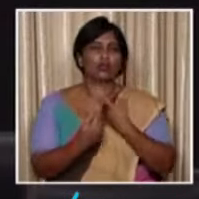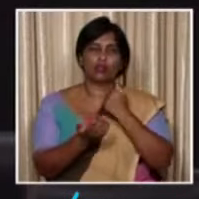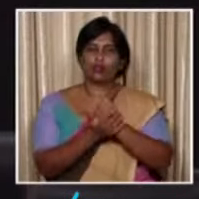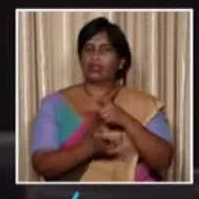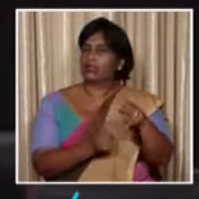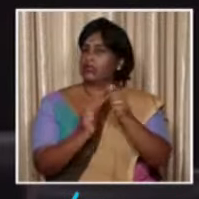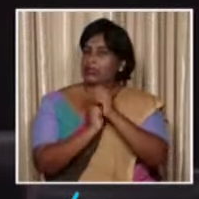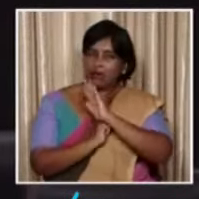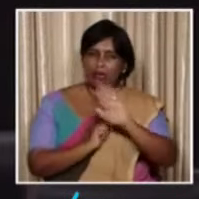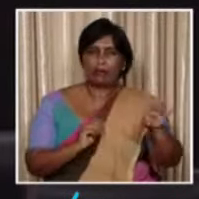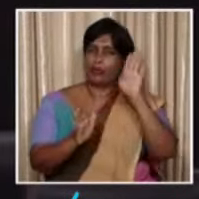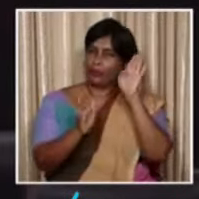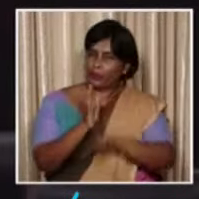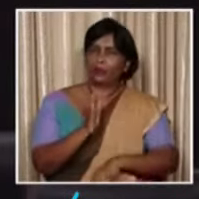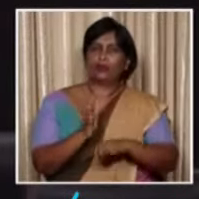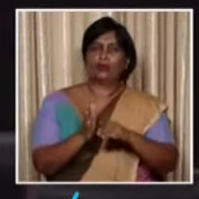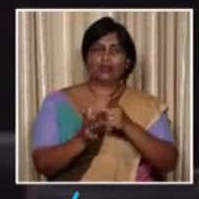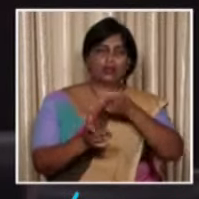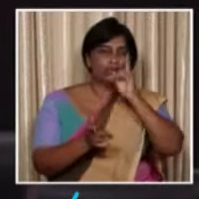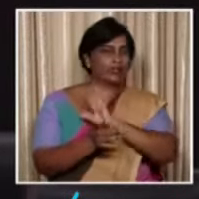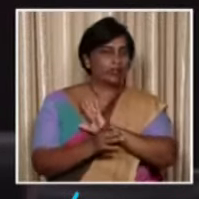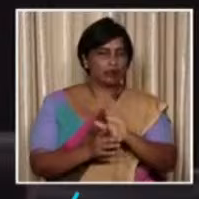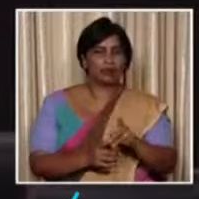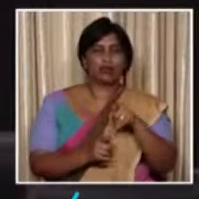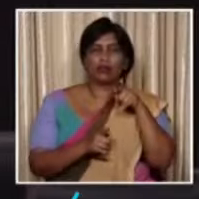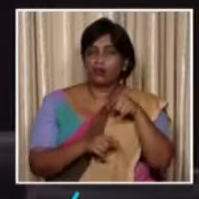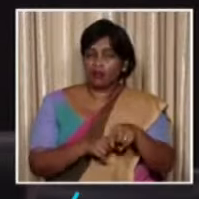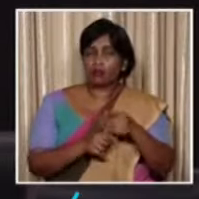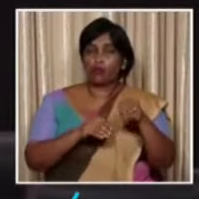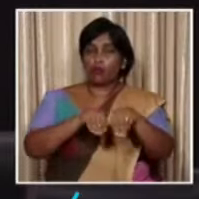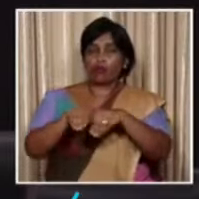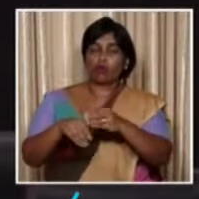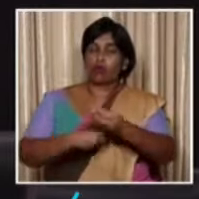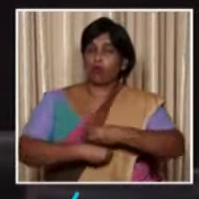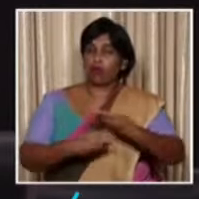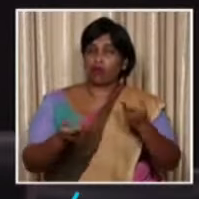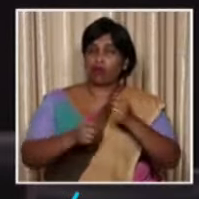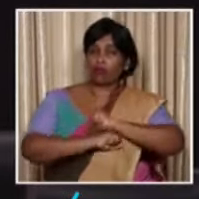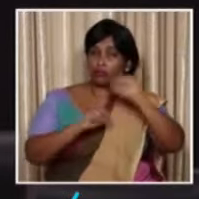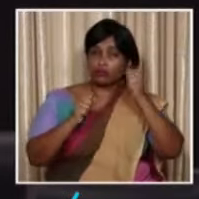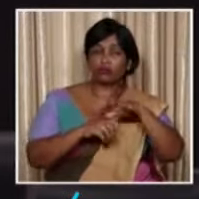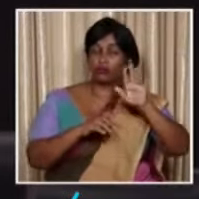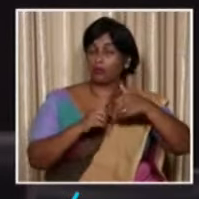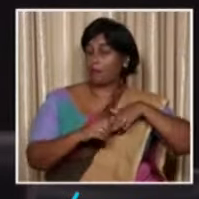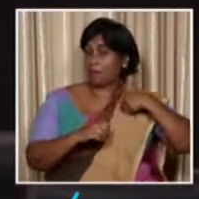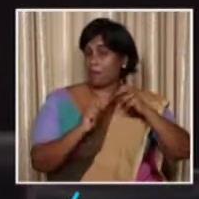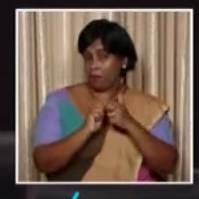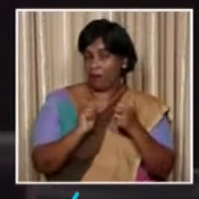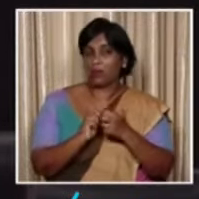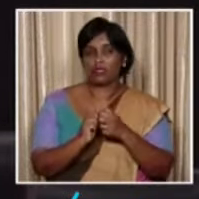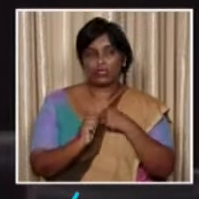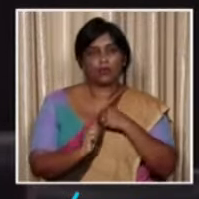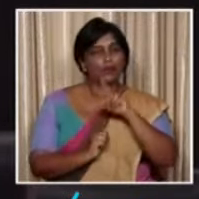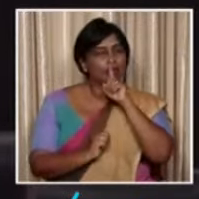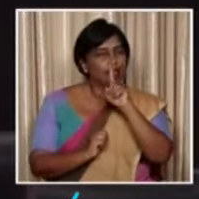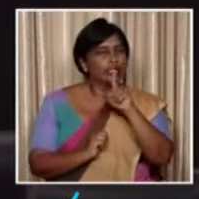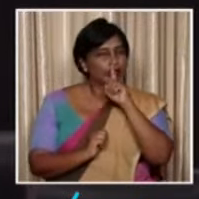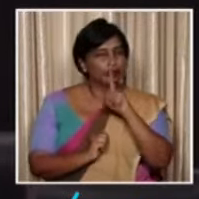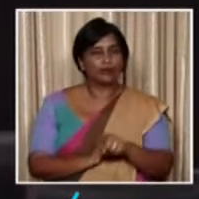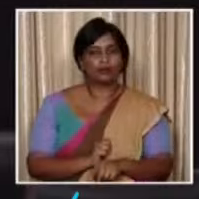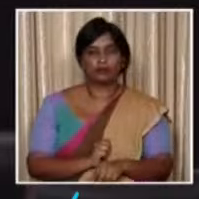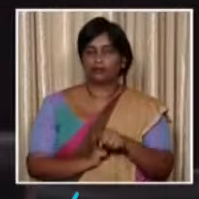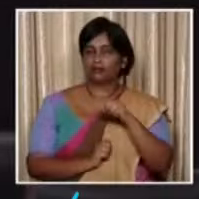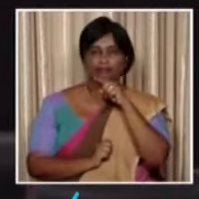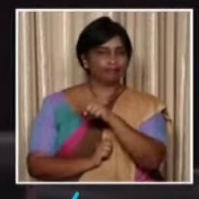මේ තීන්දුව අයින් කරගන්න මේකෙන් ගොවියා පාරට බැස්සොත් ඒක තමයි මුල කියලා ඒ